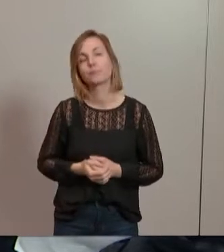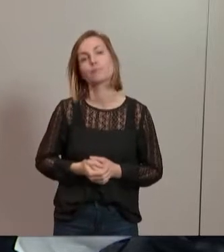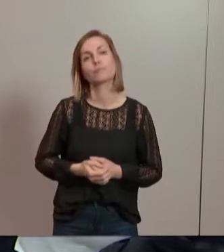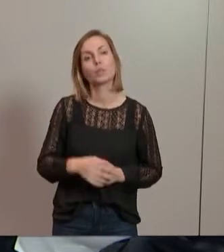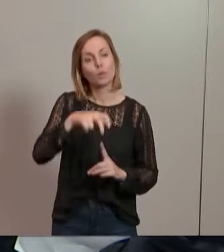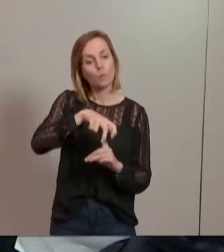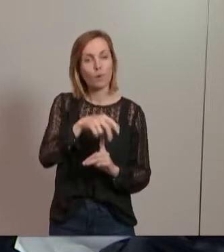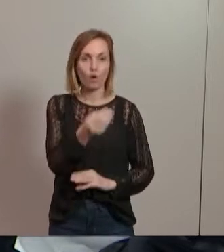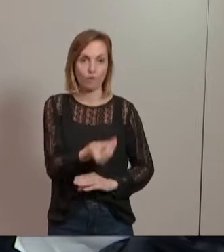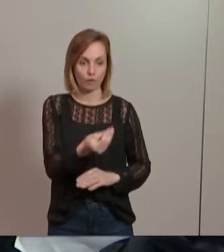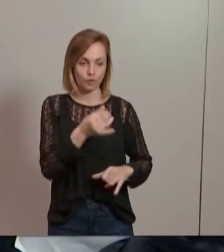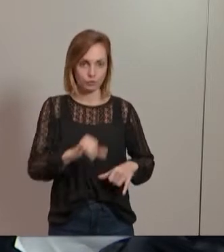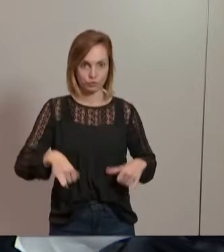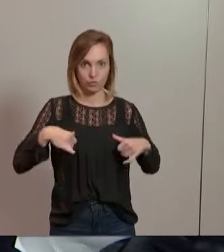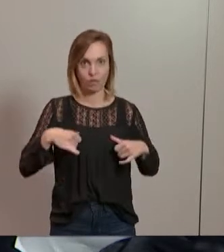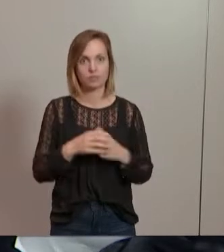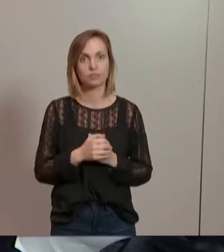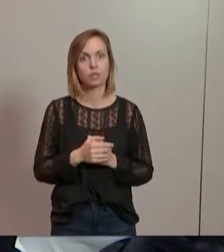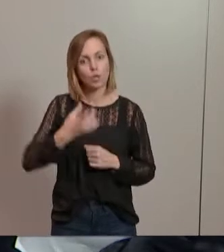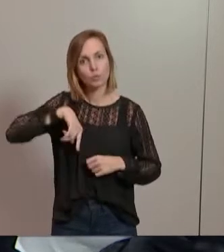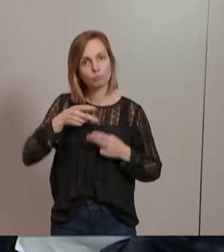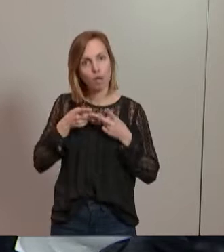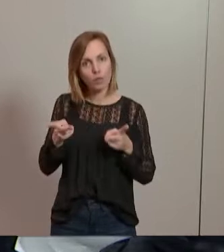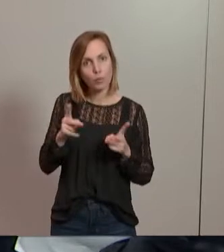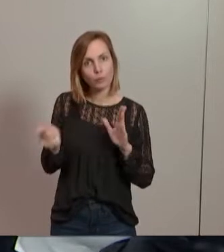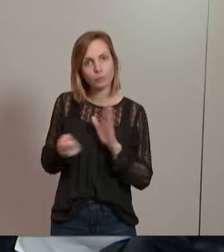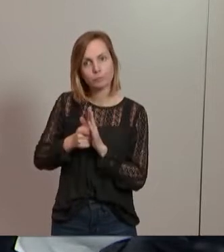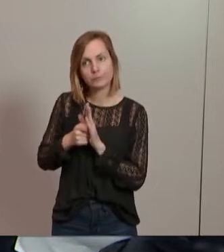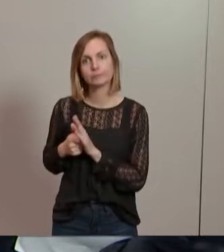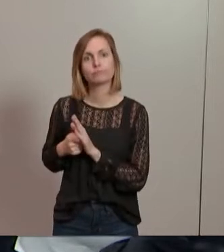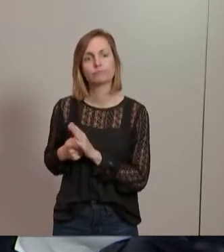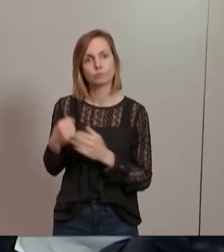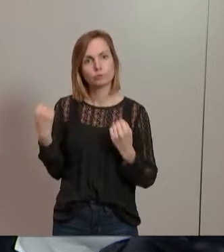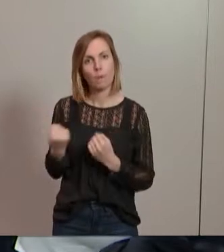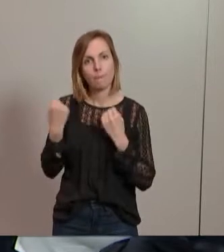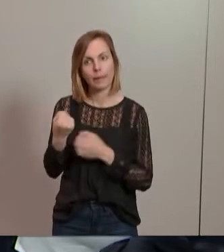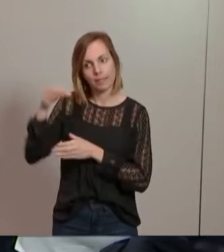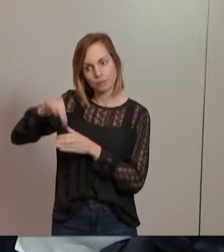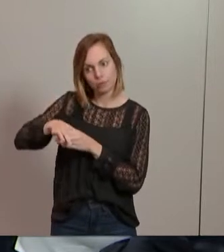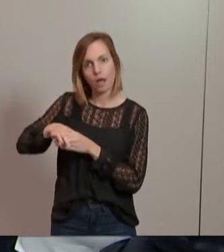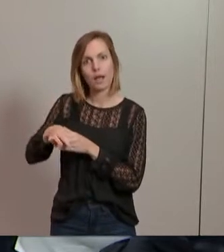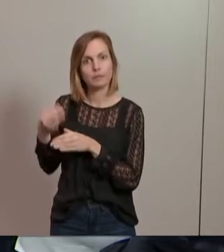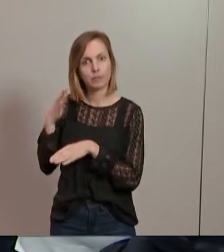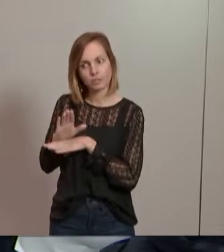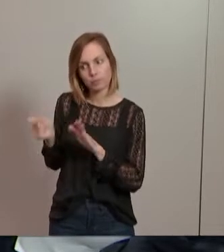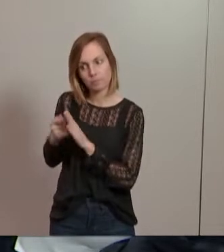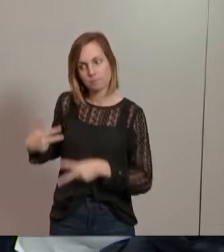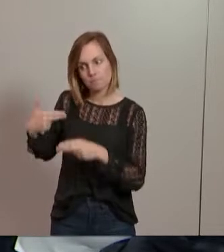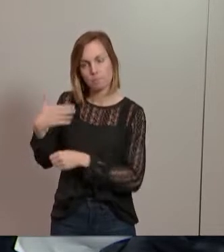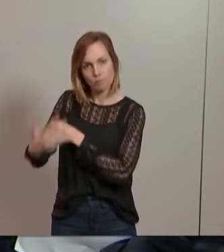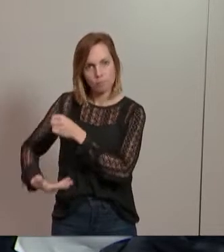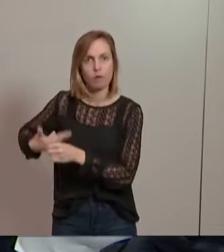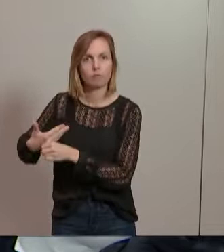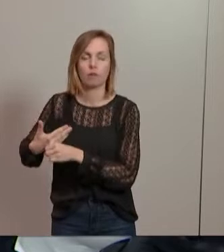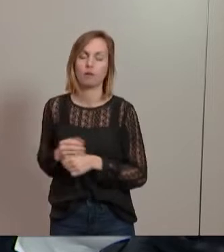Le pôle enfance et jeunesse. Nous l'avions annoncé durant la campagne électorale et mis en lumière lors du projet de mandat. Nous